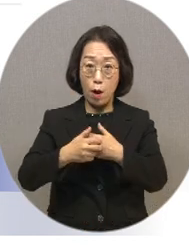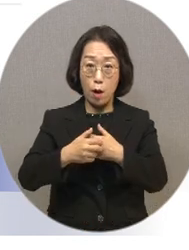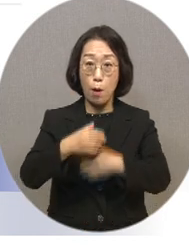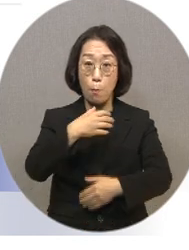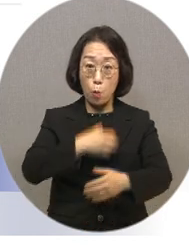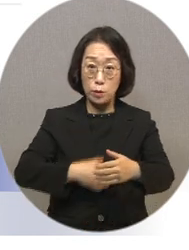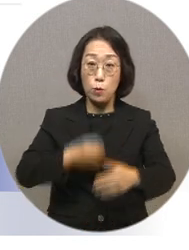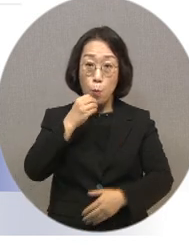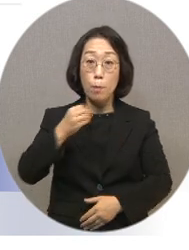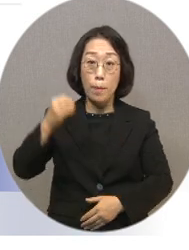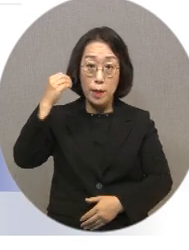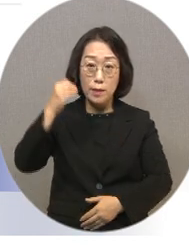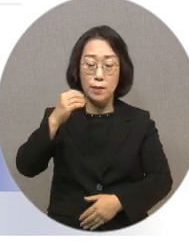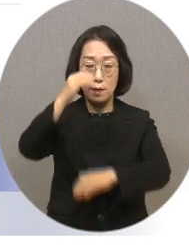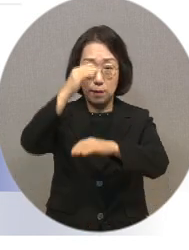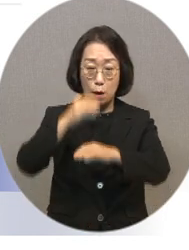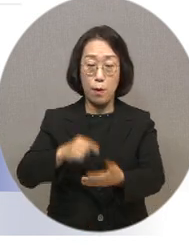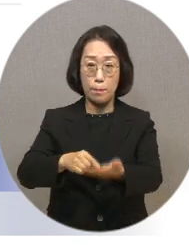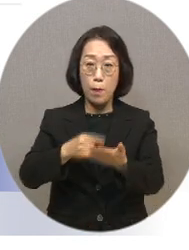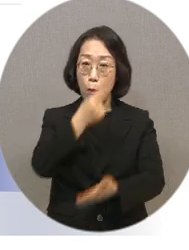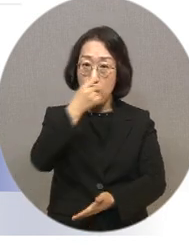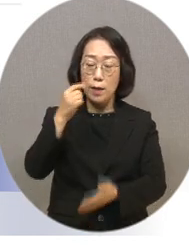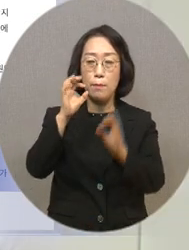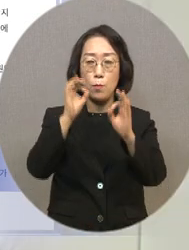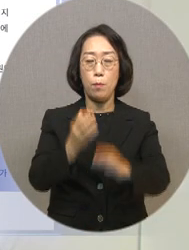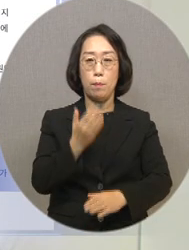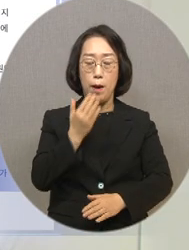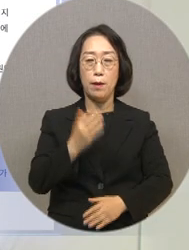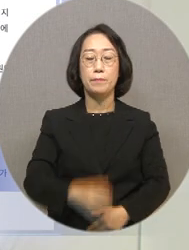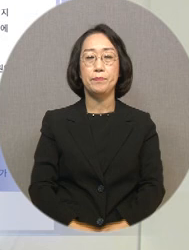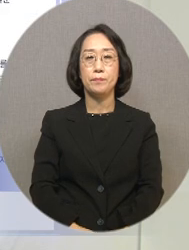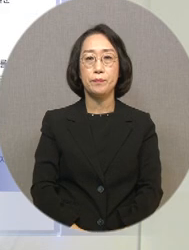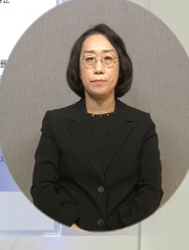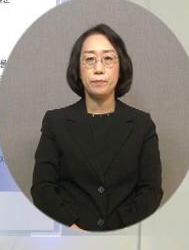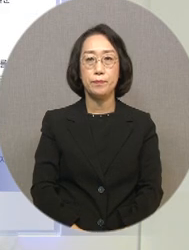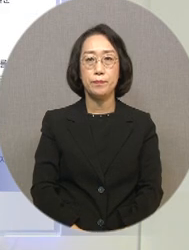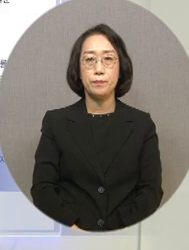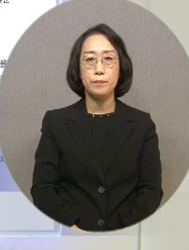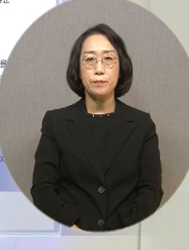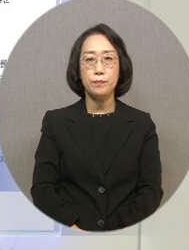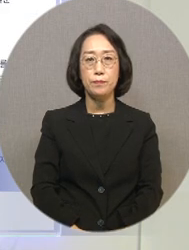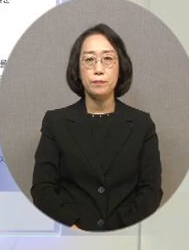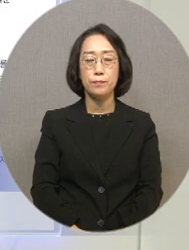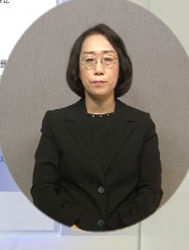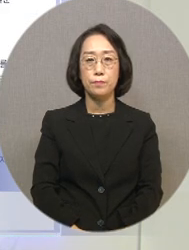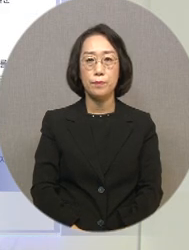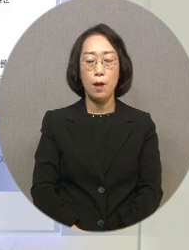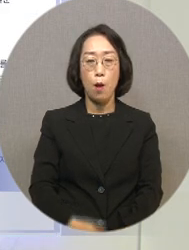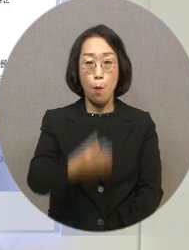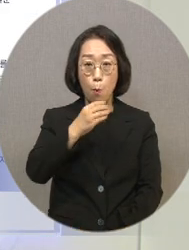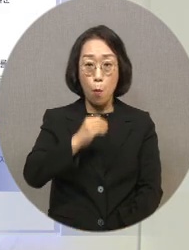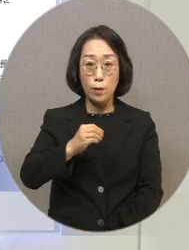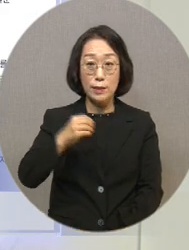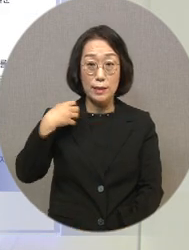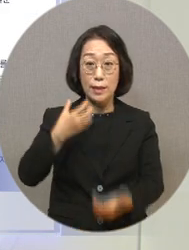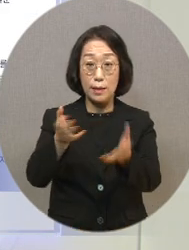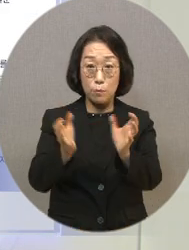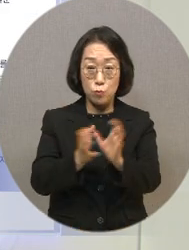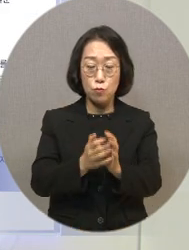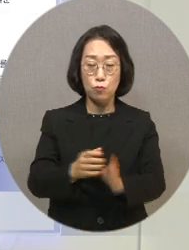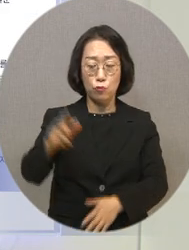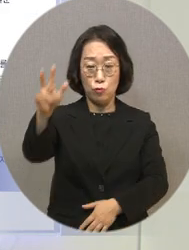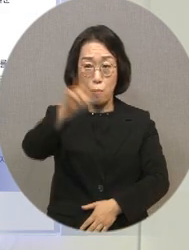지원단 홈페이지에서 확인할 수 있습니다 다음 소식입니다 보건복지부가 전국